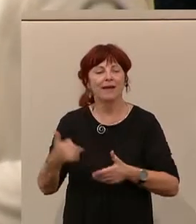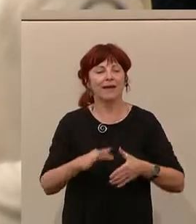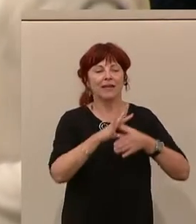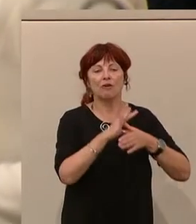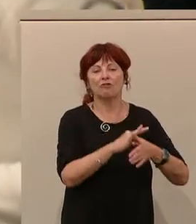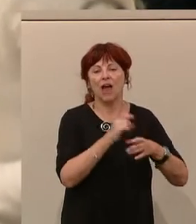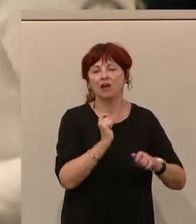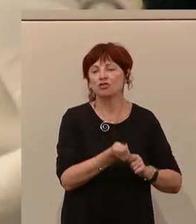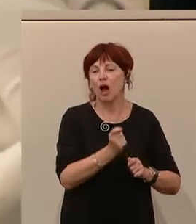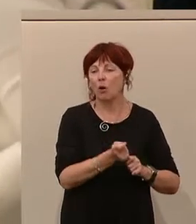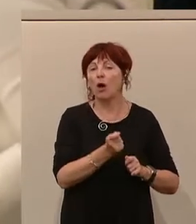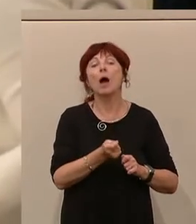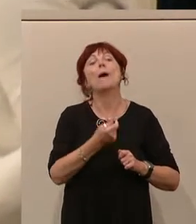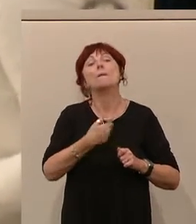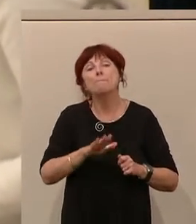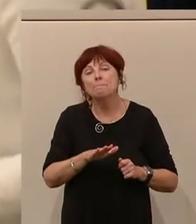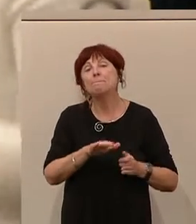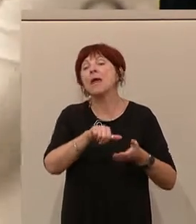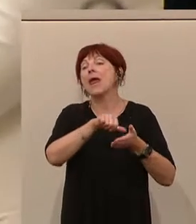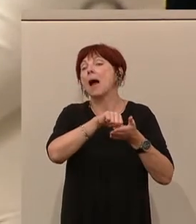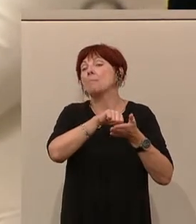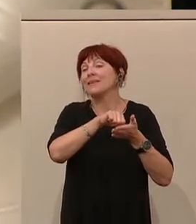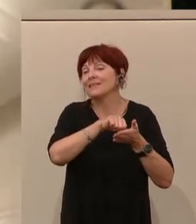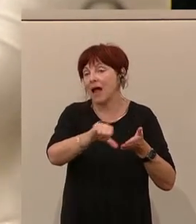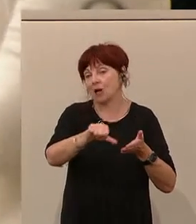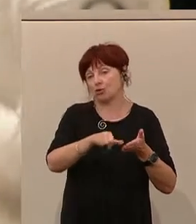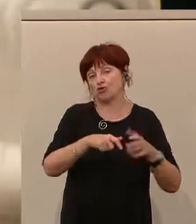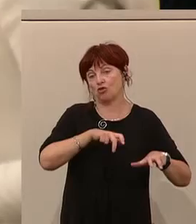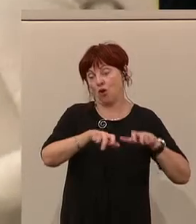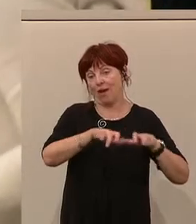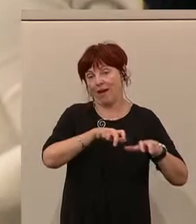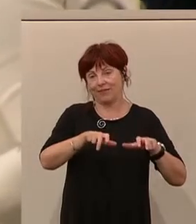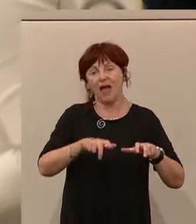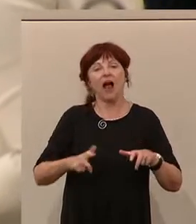mehr Steuern als Starbucks.